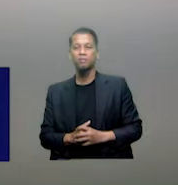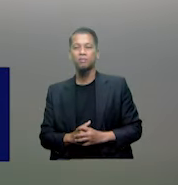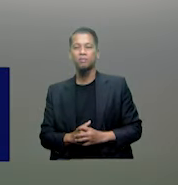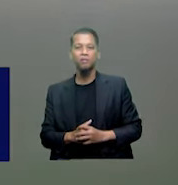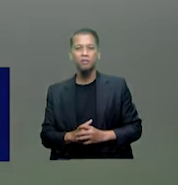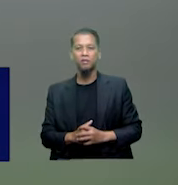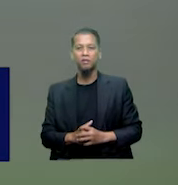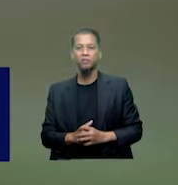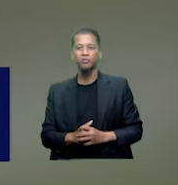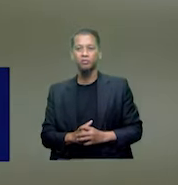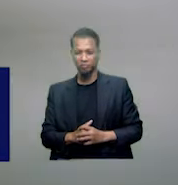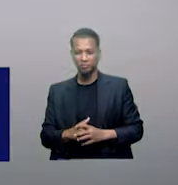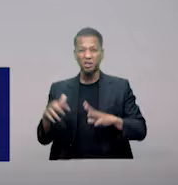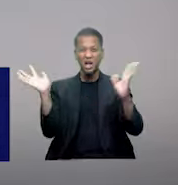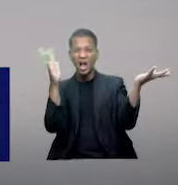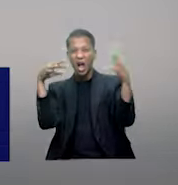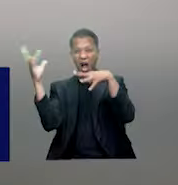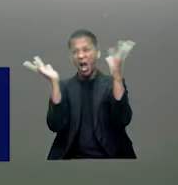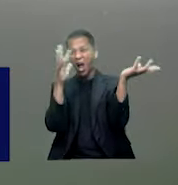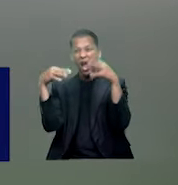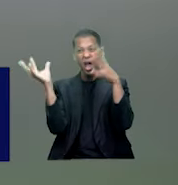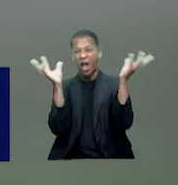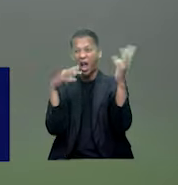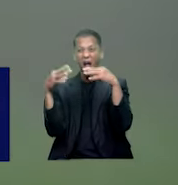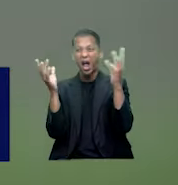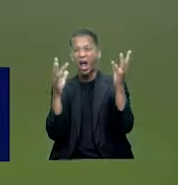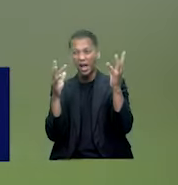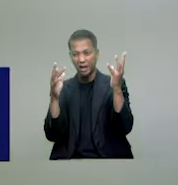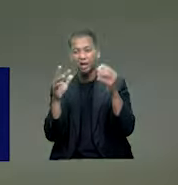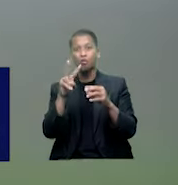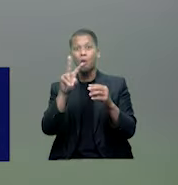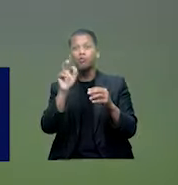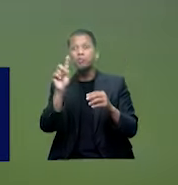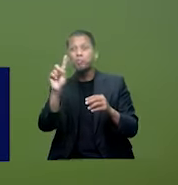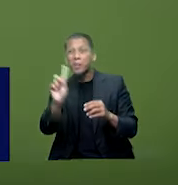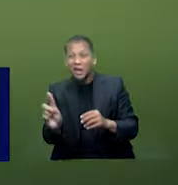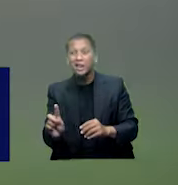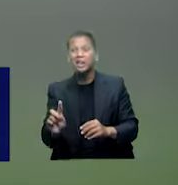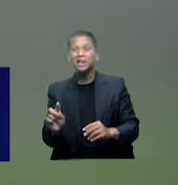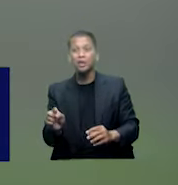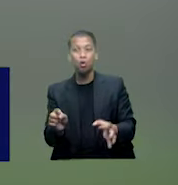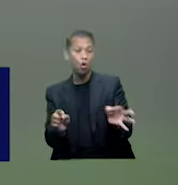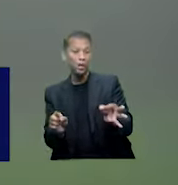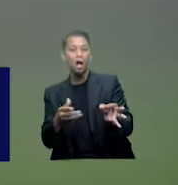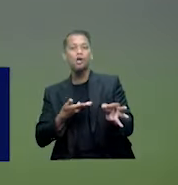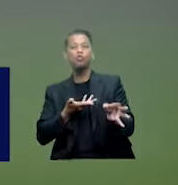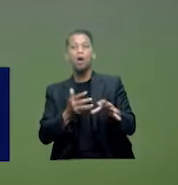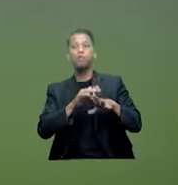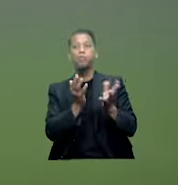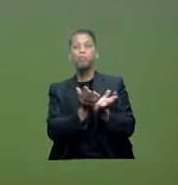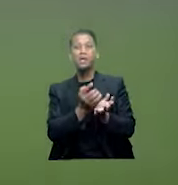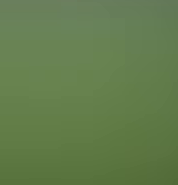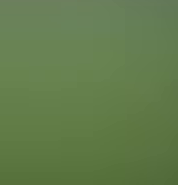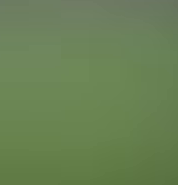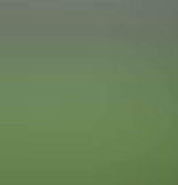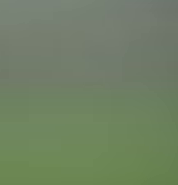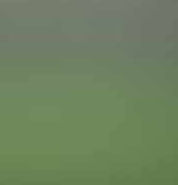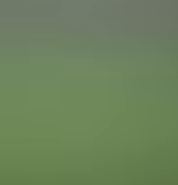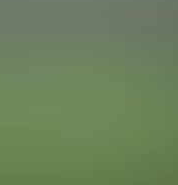Angin kencang berlangsung 20 menit menerjang sebagian kota Sukabumi, Jawa Barat Selasa petang. Angin menyapu